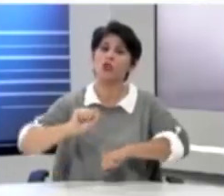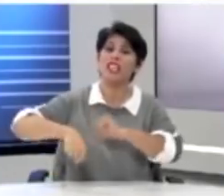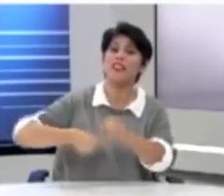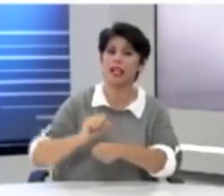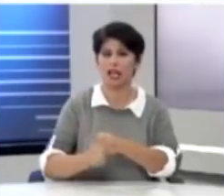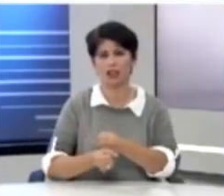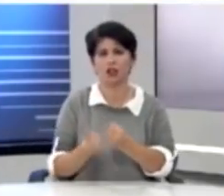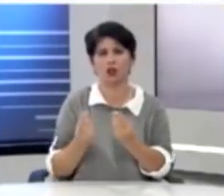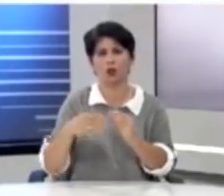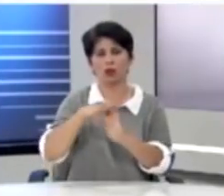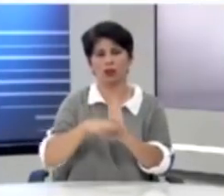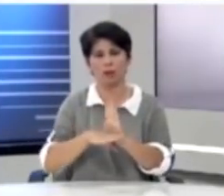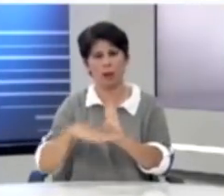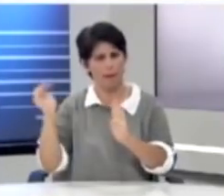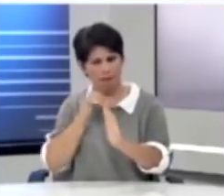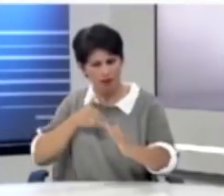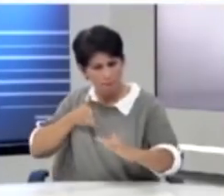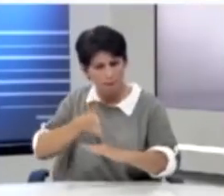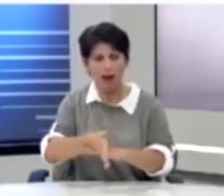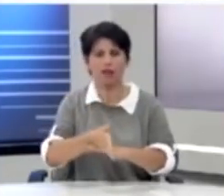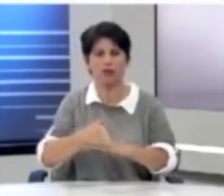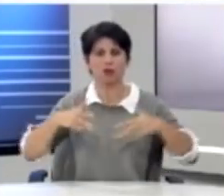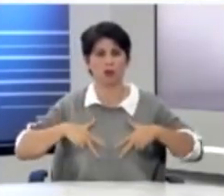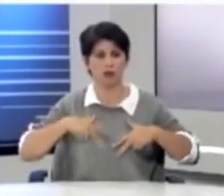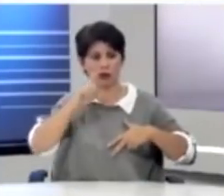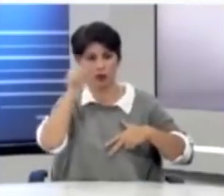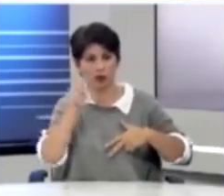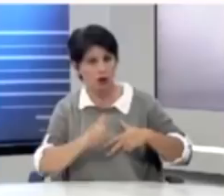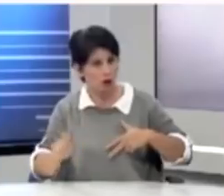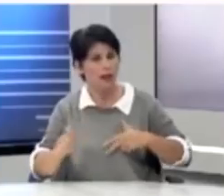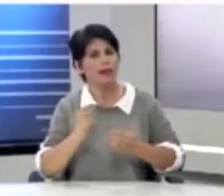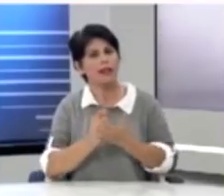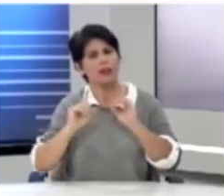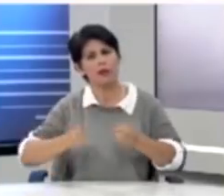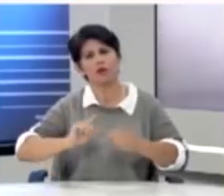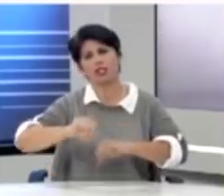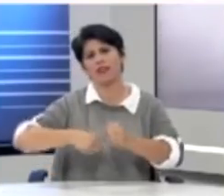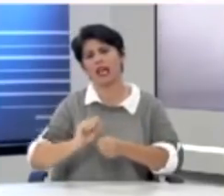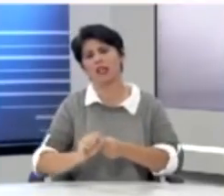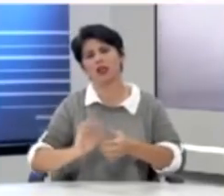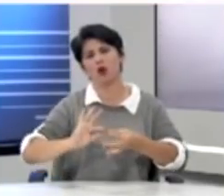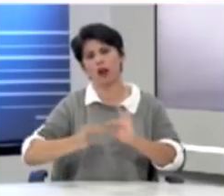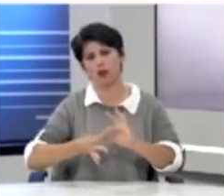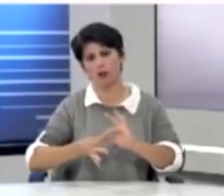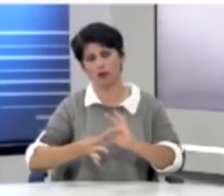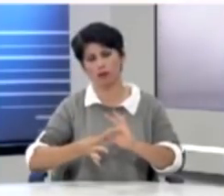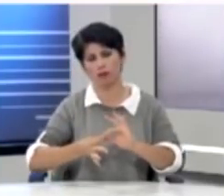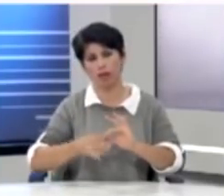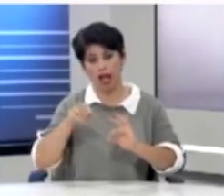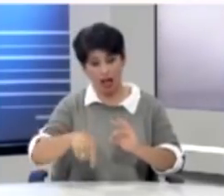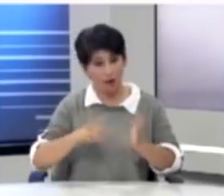με ομή παρέμβαση του κράτους στη ζωή και τις αποφάσεις των συνδικαλιστικών οργανώσεων. Με